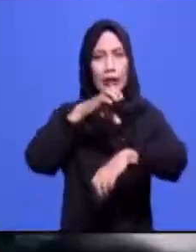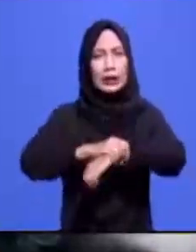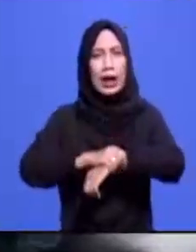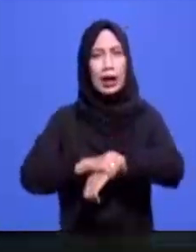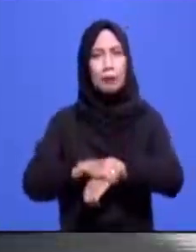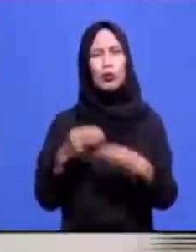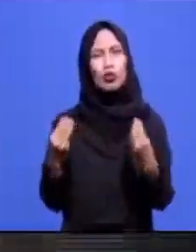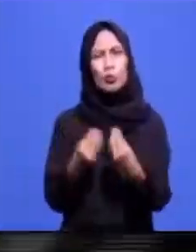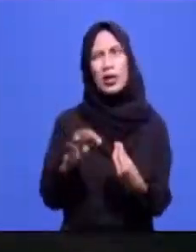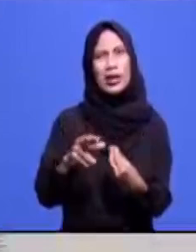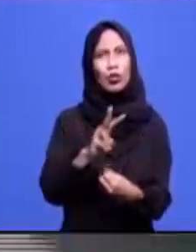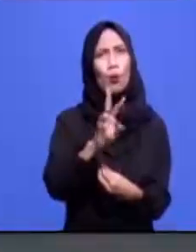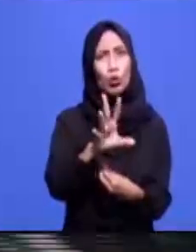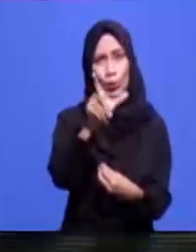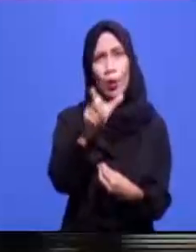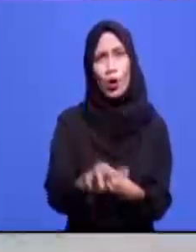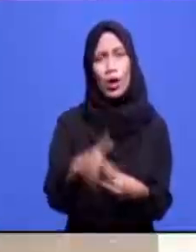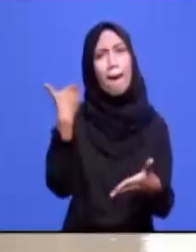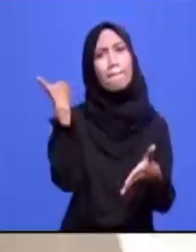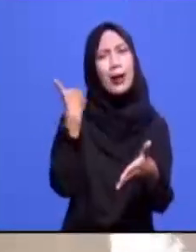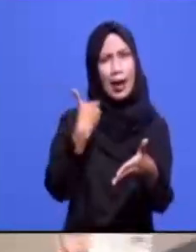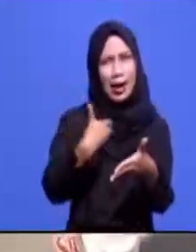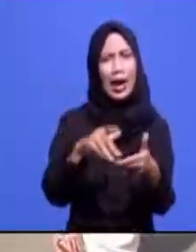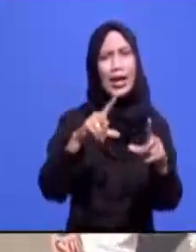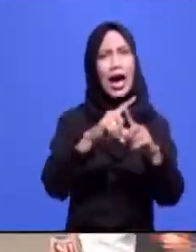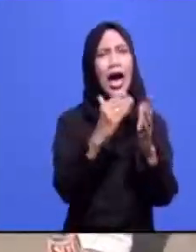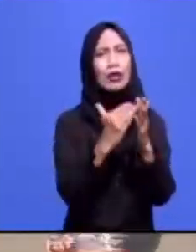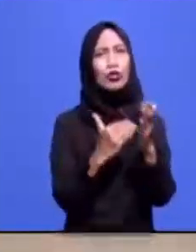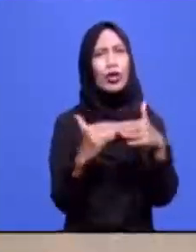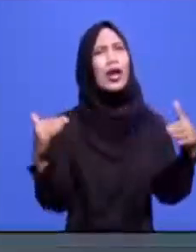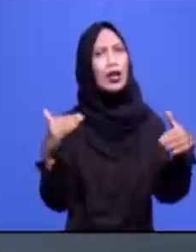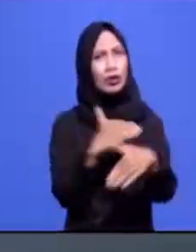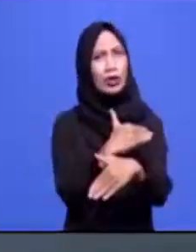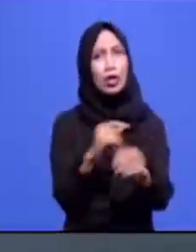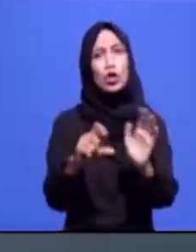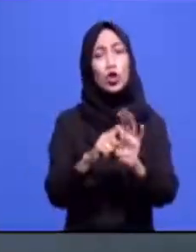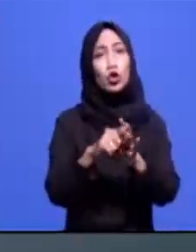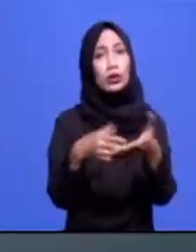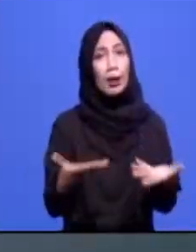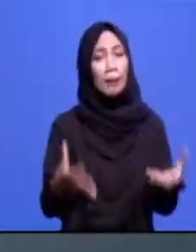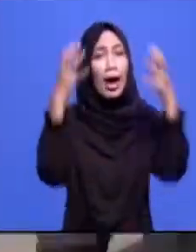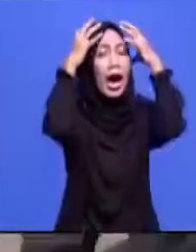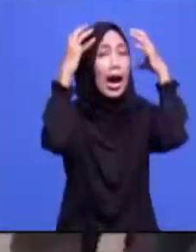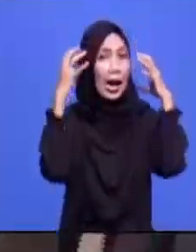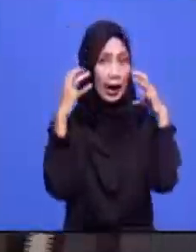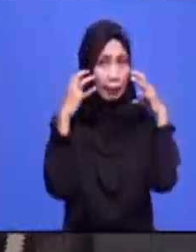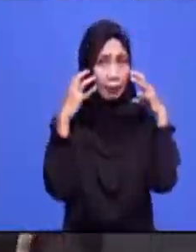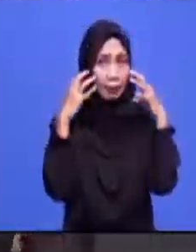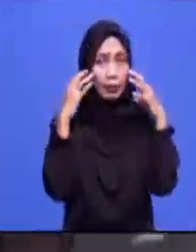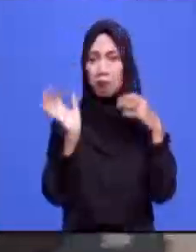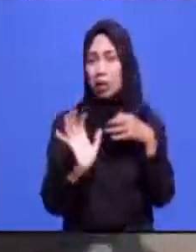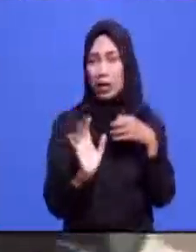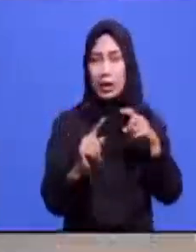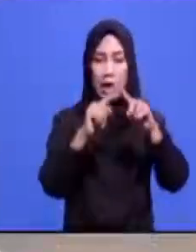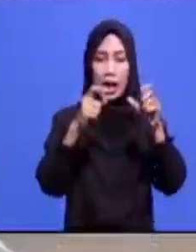pengendara diberi sanksi tilang akibat melanggar aturan lalu lintas. Di antaranya tidak memakai helm, tidak memiliki SIM, hingga tidak memasang